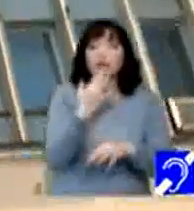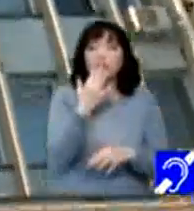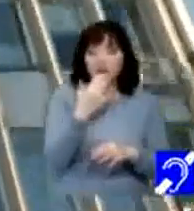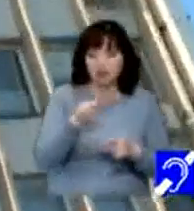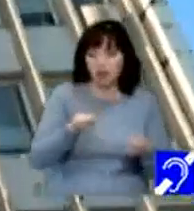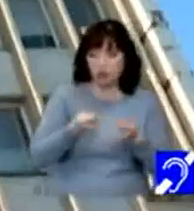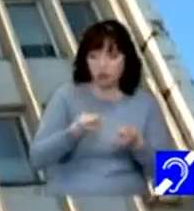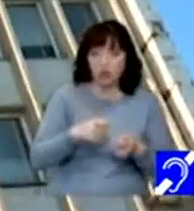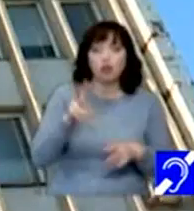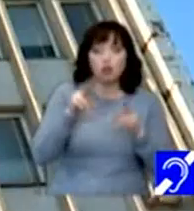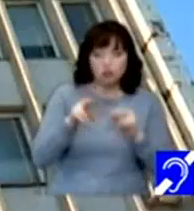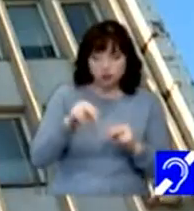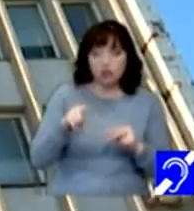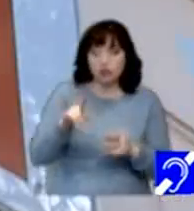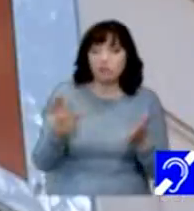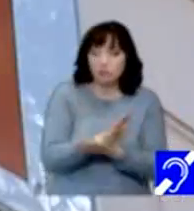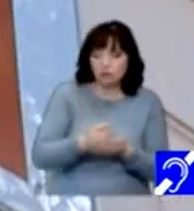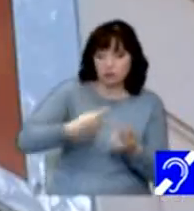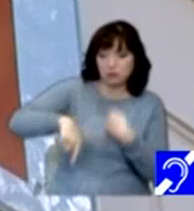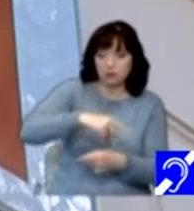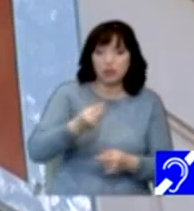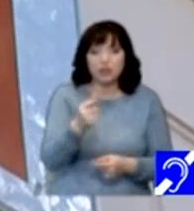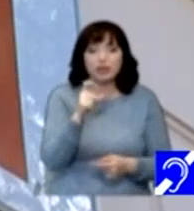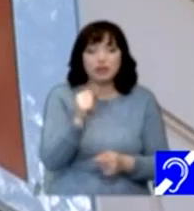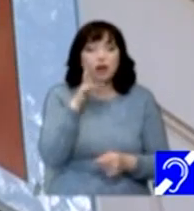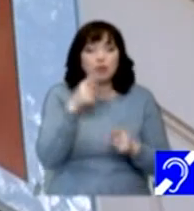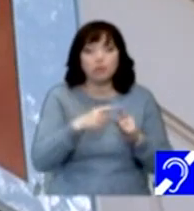domeniul prevenirii și combaterii spălării banilor. Pentru perioada